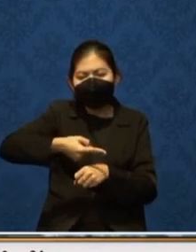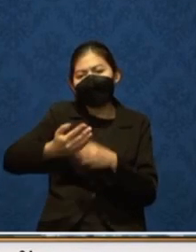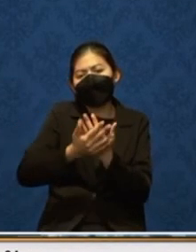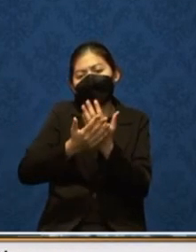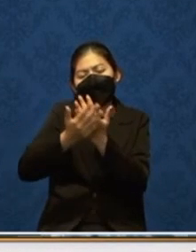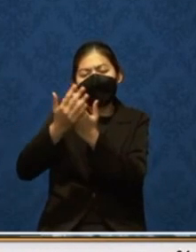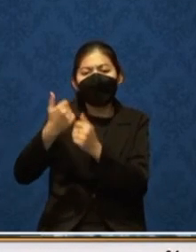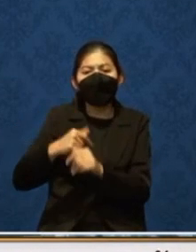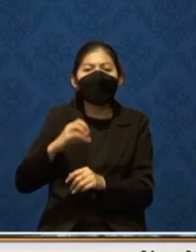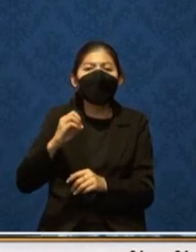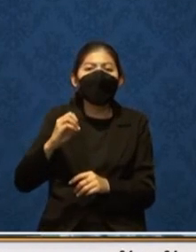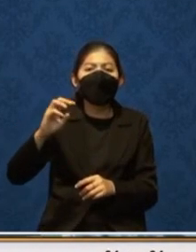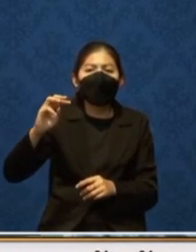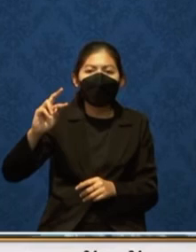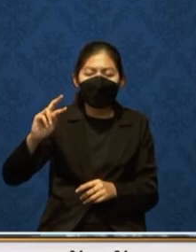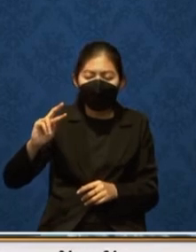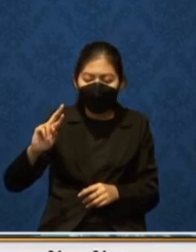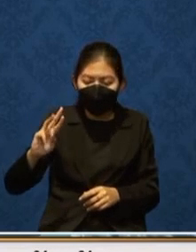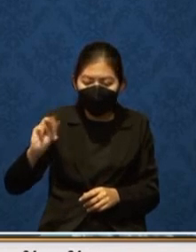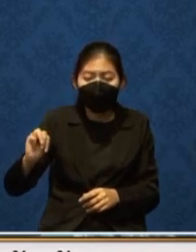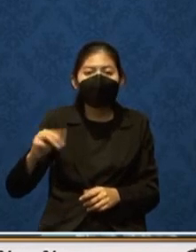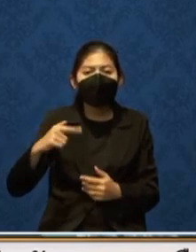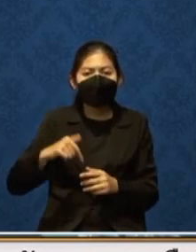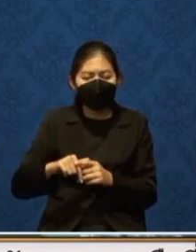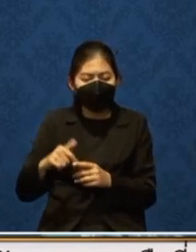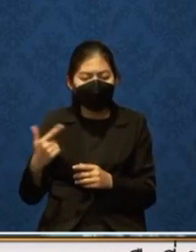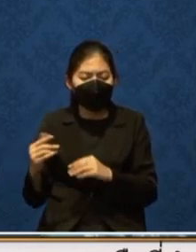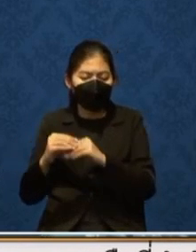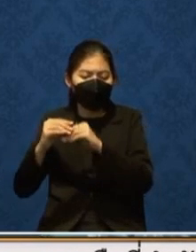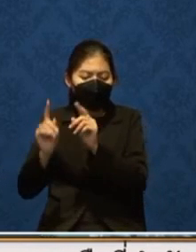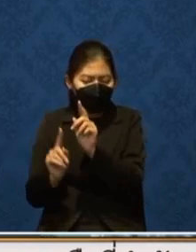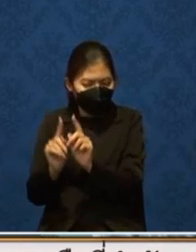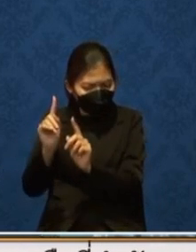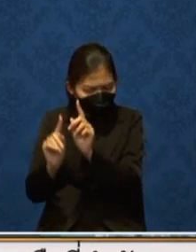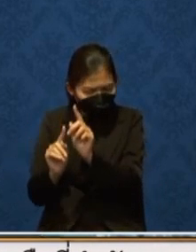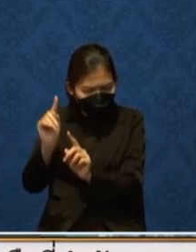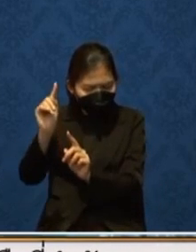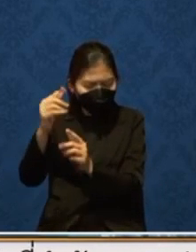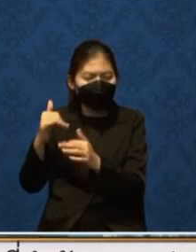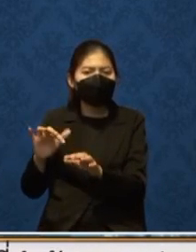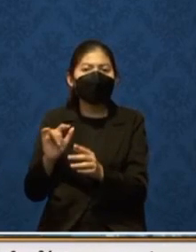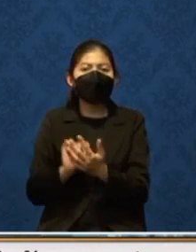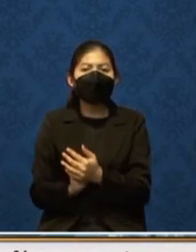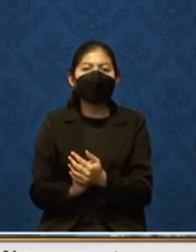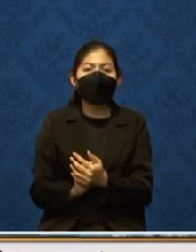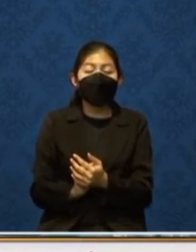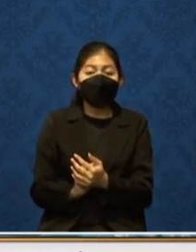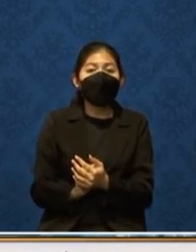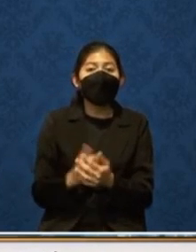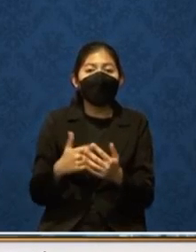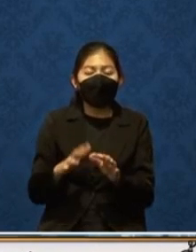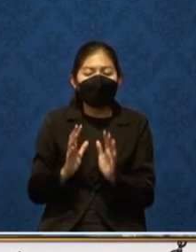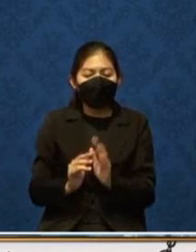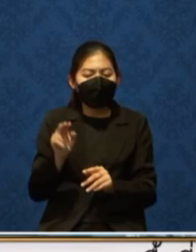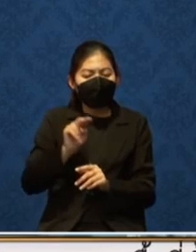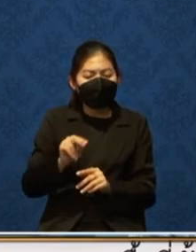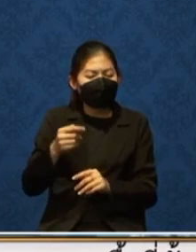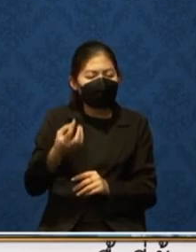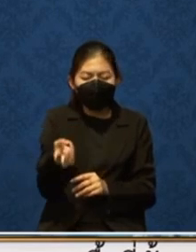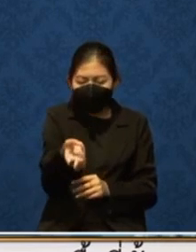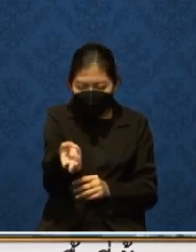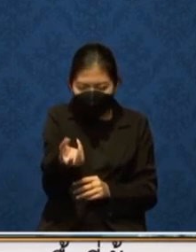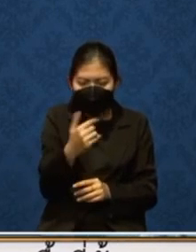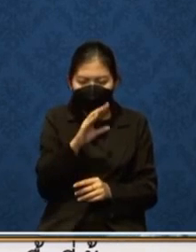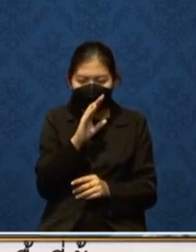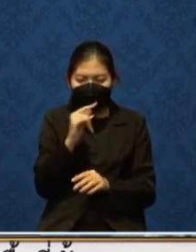OMM สูงขึ้ด้วย เปภาระต่อไปอีกนั้สุดท้าย เพอแ้ดมากัเอง คนจะมาใช้น้อยมากเมอเทียบกับ